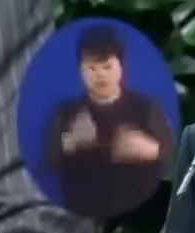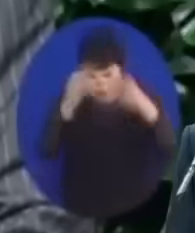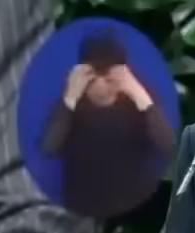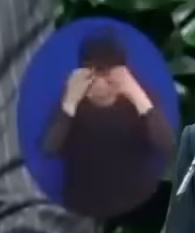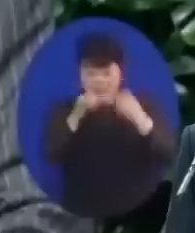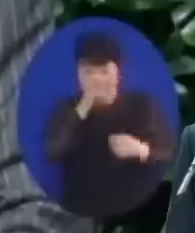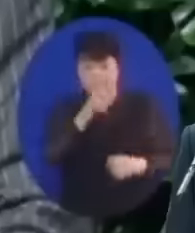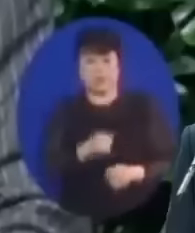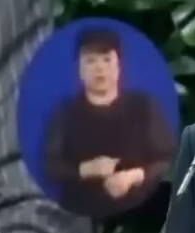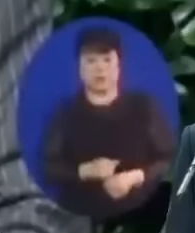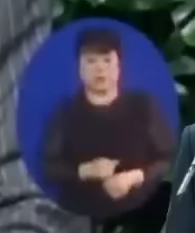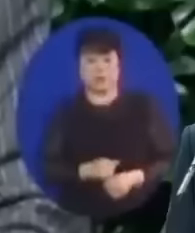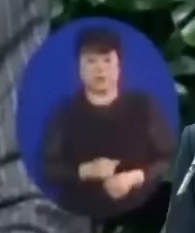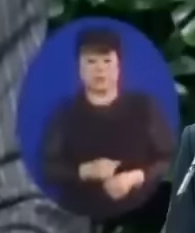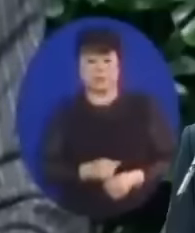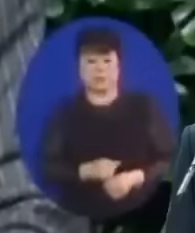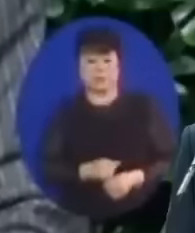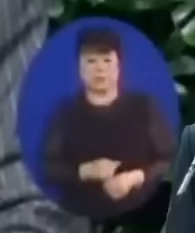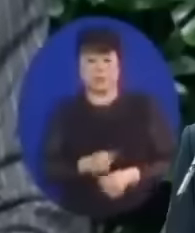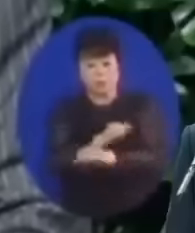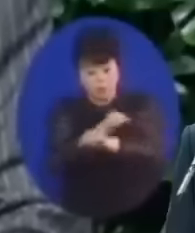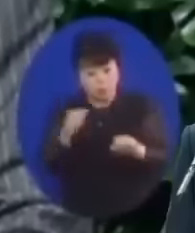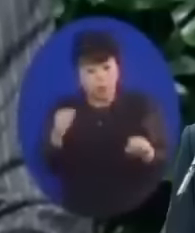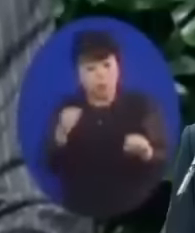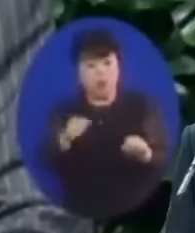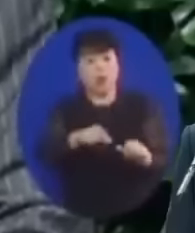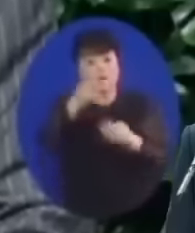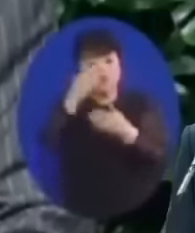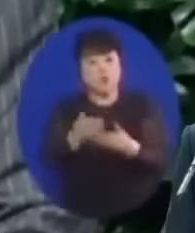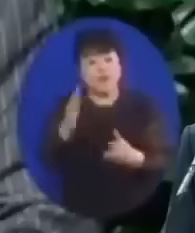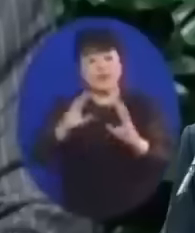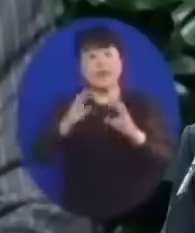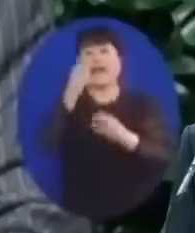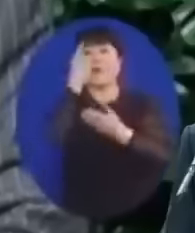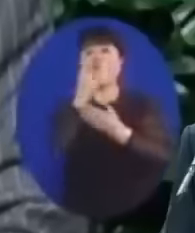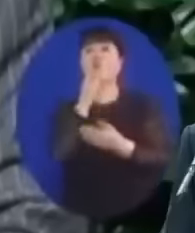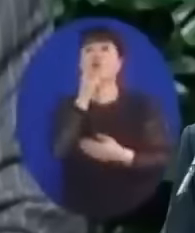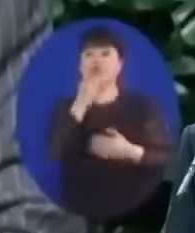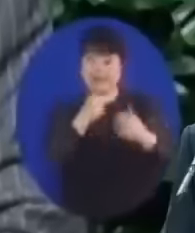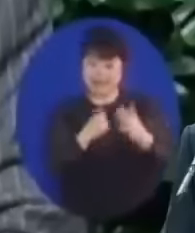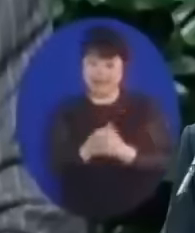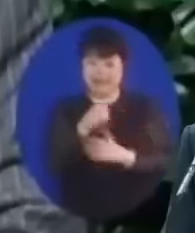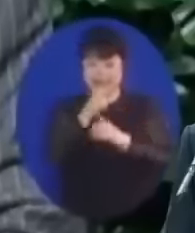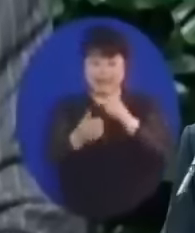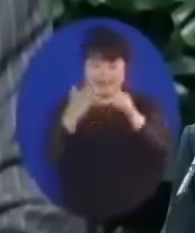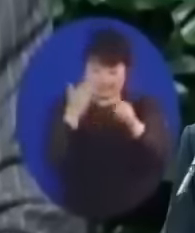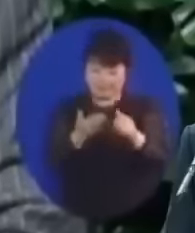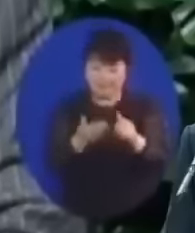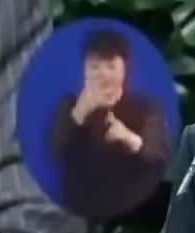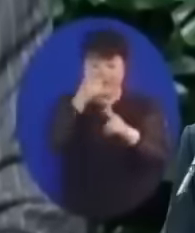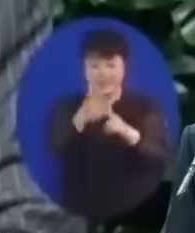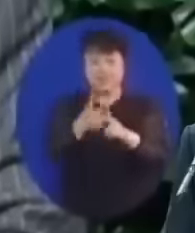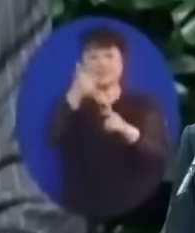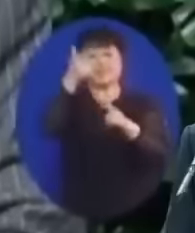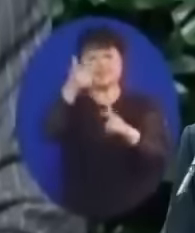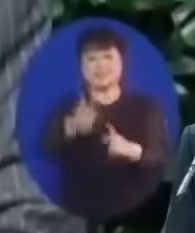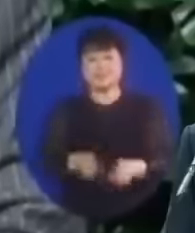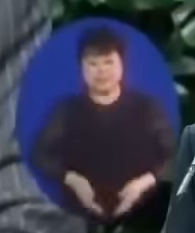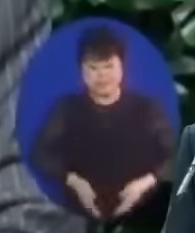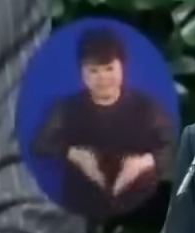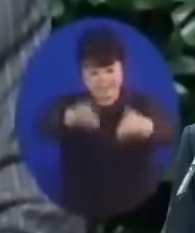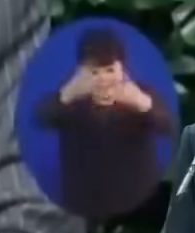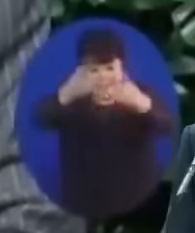고난이 있어야 용서와 구원과 천국이 다가오기 때문에 하나님께서는 예수에게 그